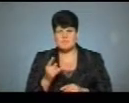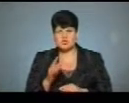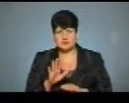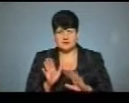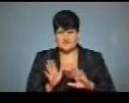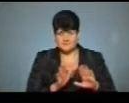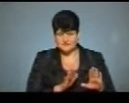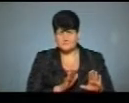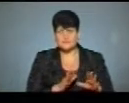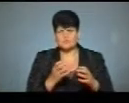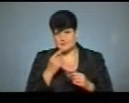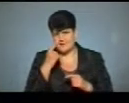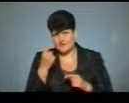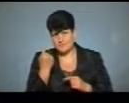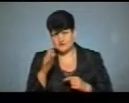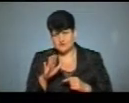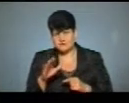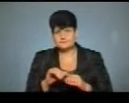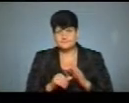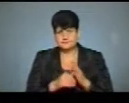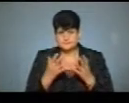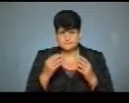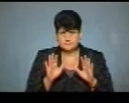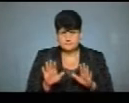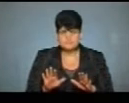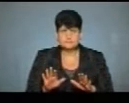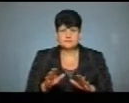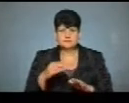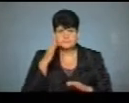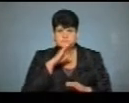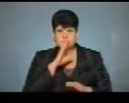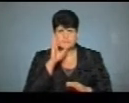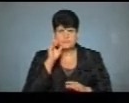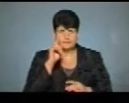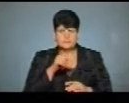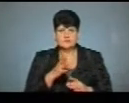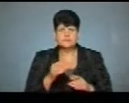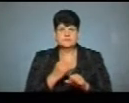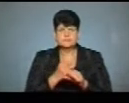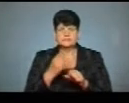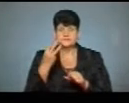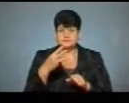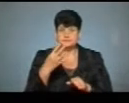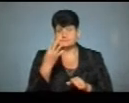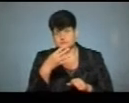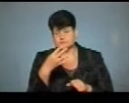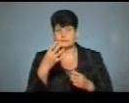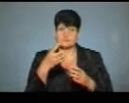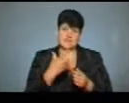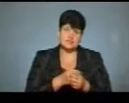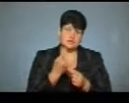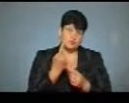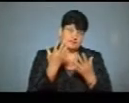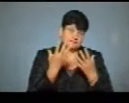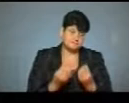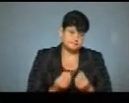хоча до 1 вересня також ще далеко, ще 16 днів. Але вже батьки всі знають, тому що ведеться кампанія. Обично робиться 30-40 щеплень на одному з